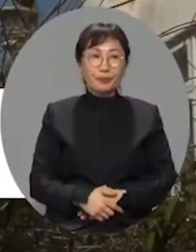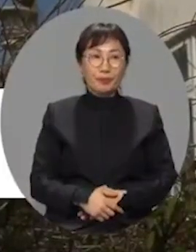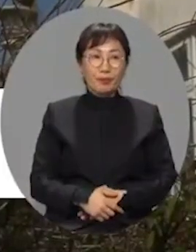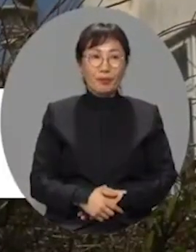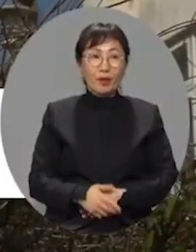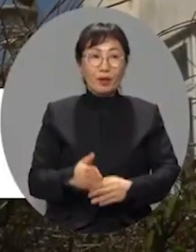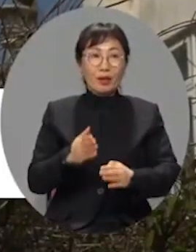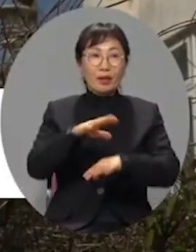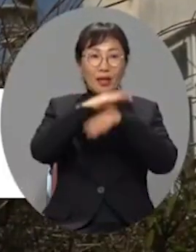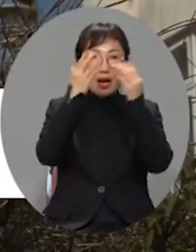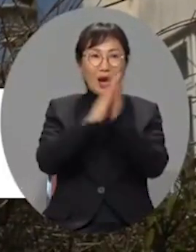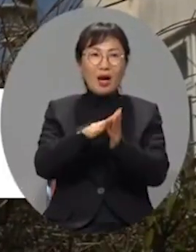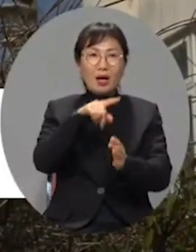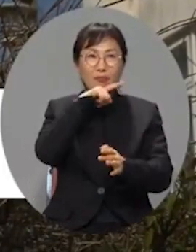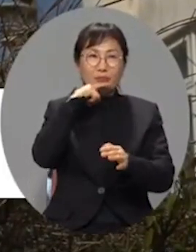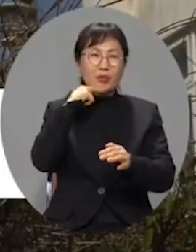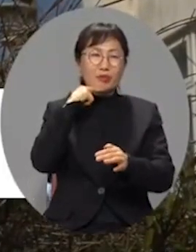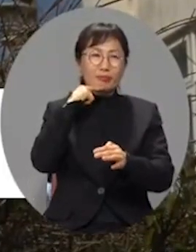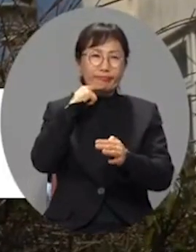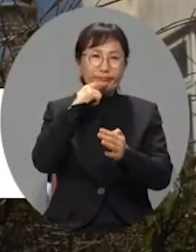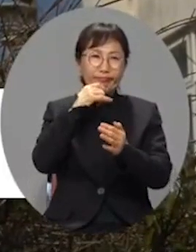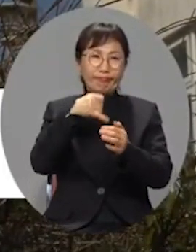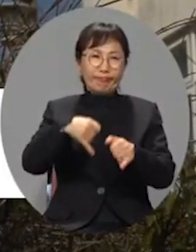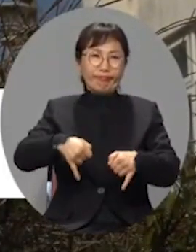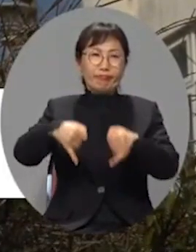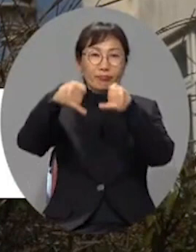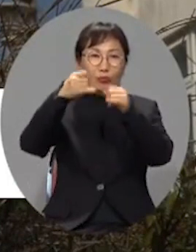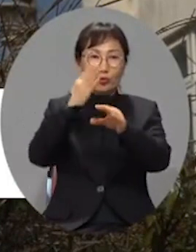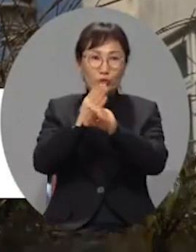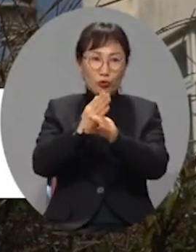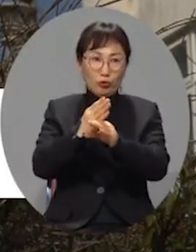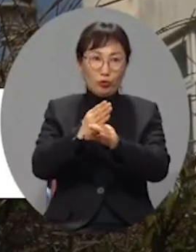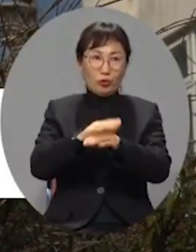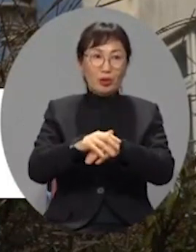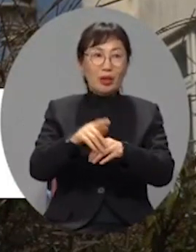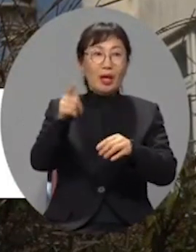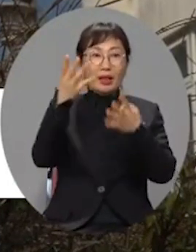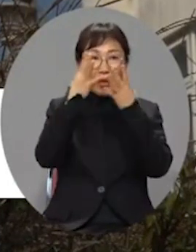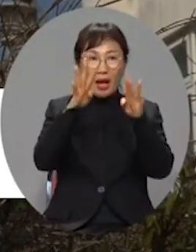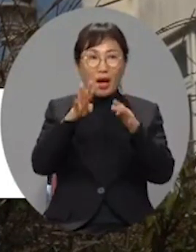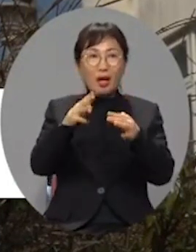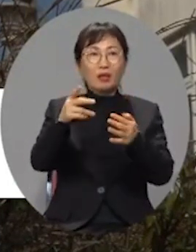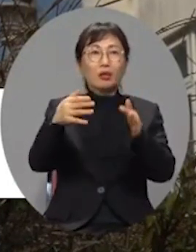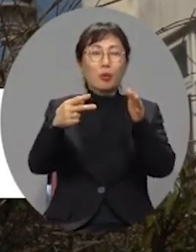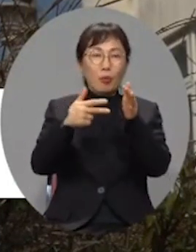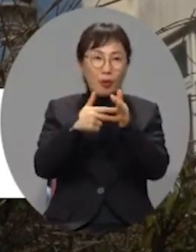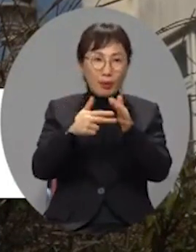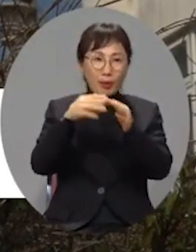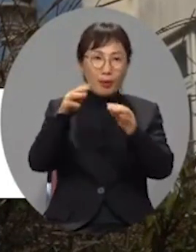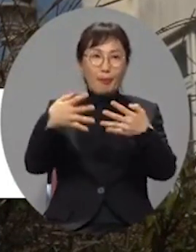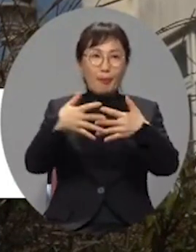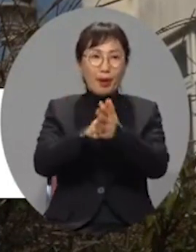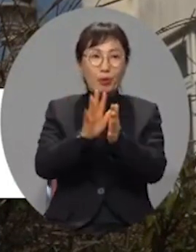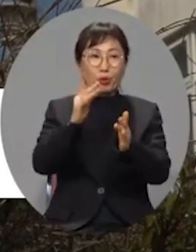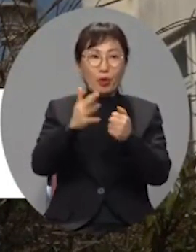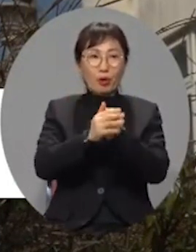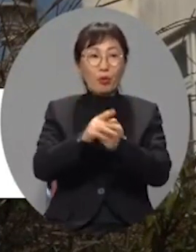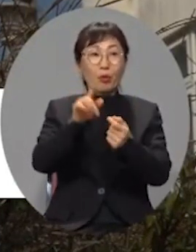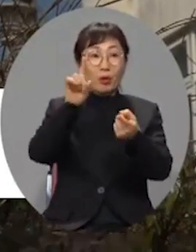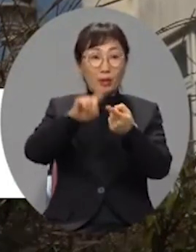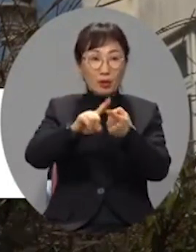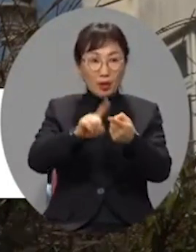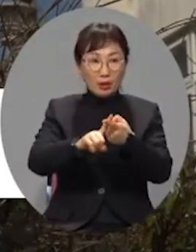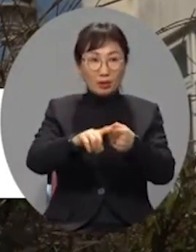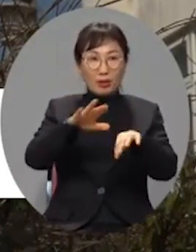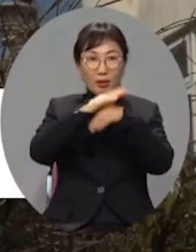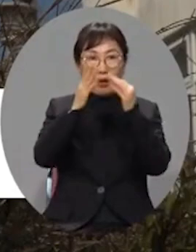또 도립대학을 건립한다는 것도 좀 힘들어요. 대학하고 법인은 이제 완전히 폐교 폐쇄가 됐고 청산이 정해지면